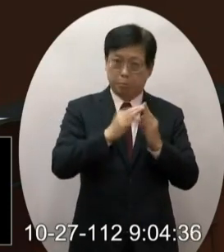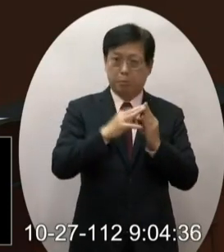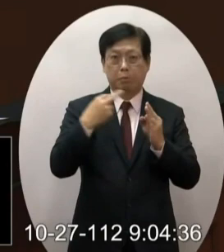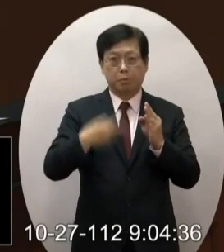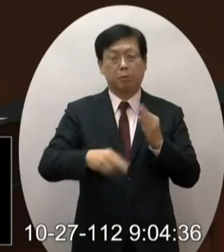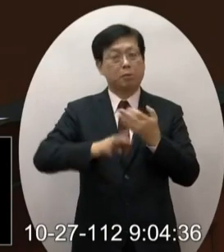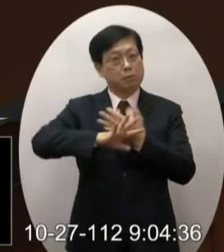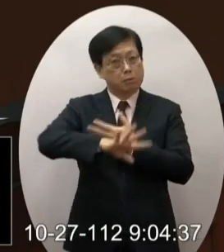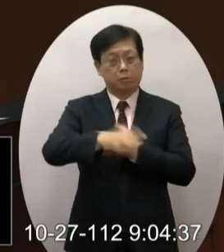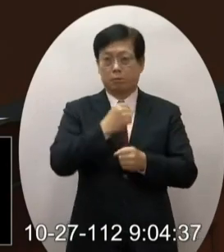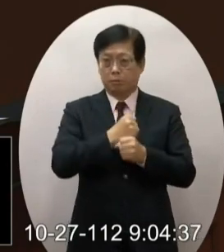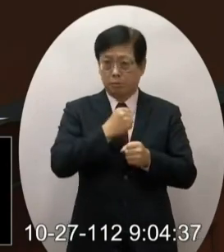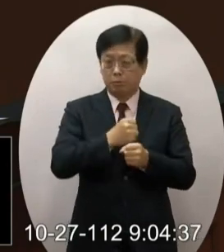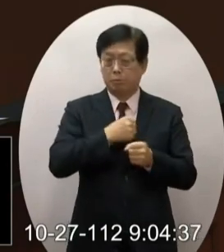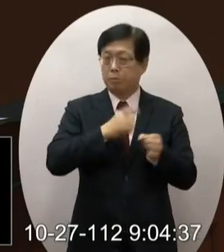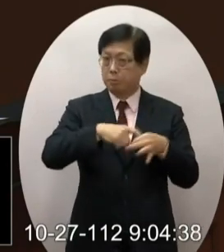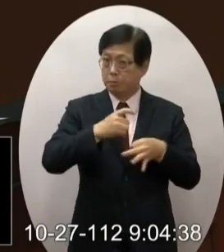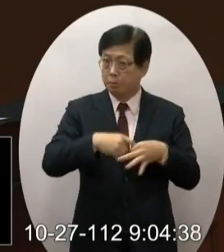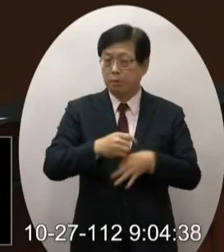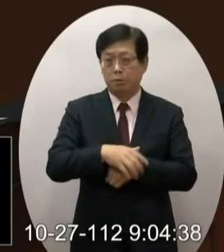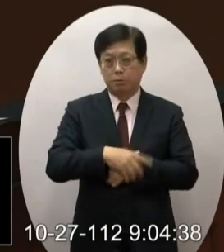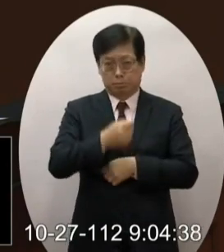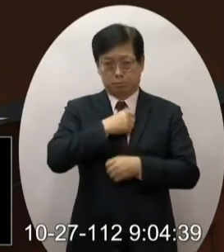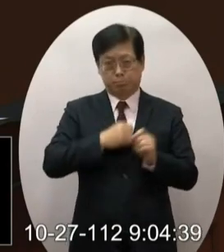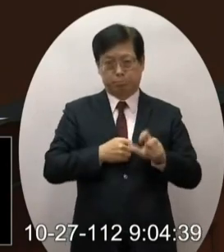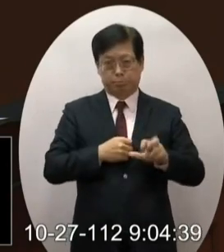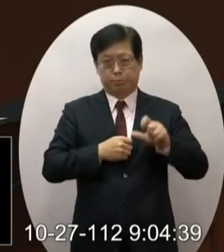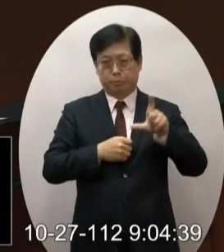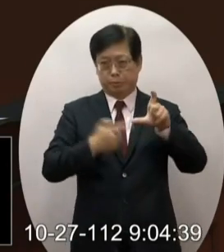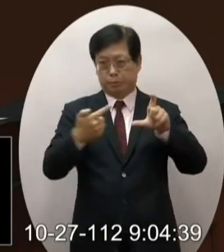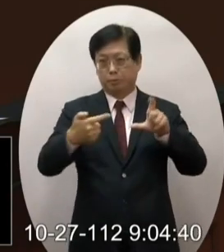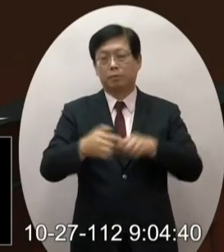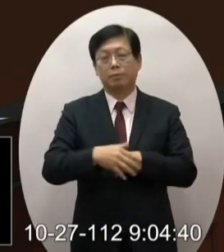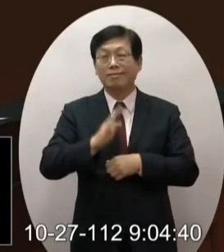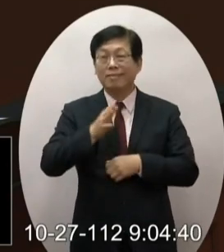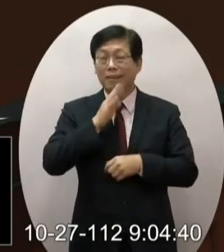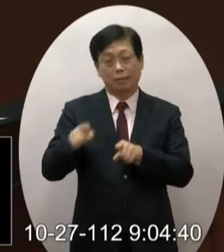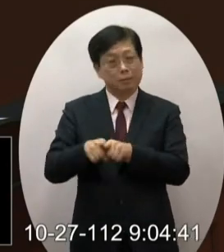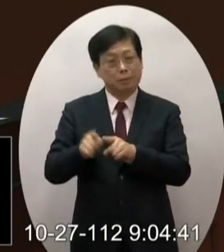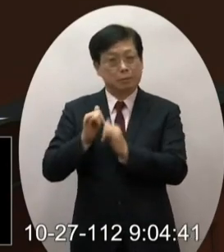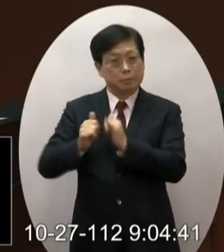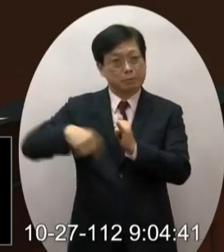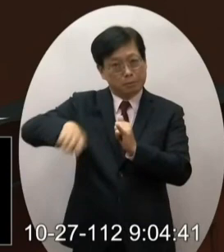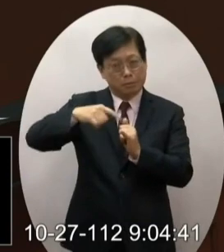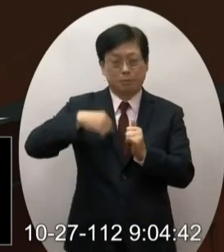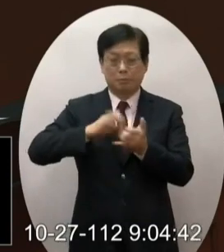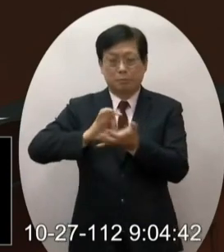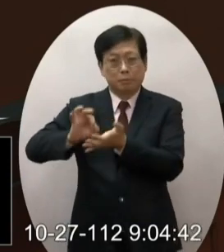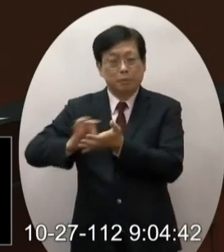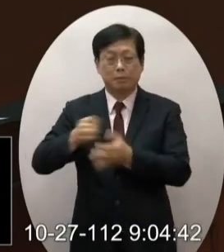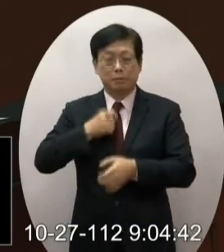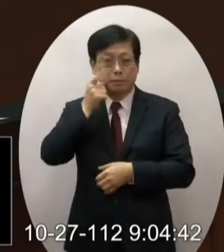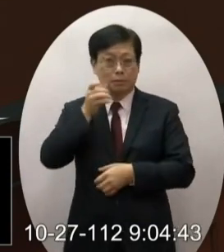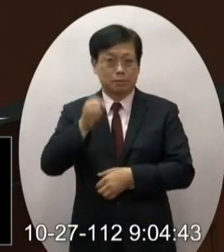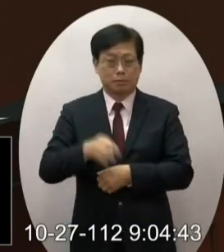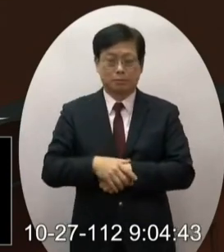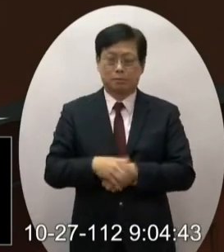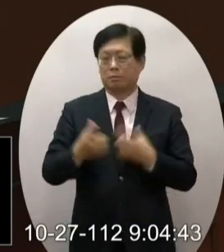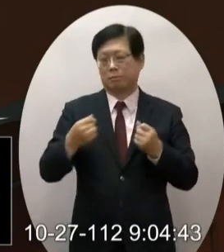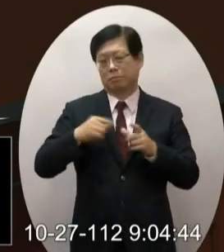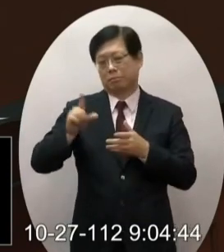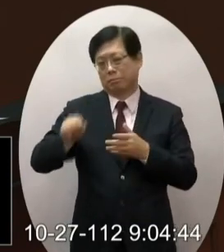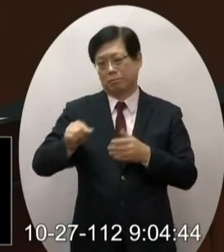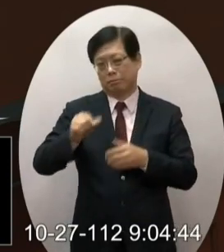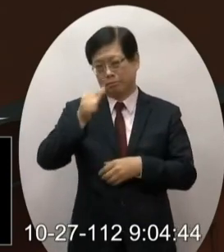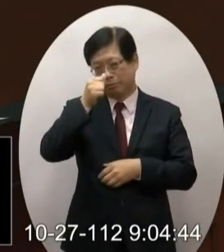甚至于其他某些行业薪资非常的高，但一般民生消费的薪资都很